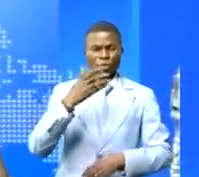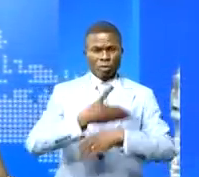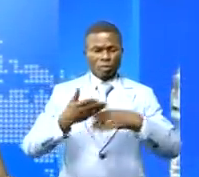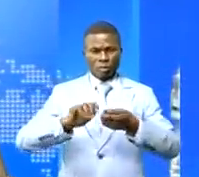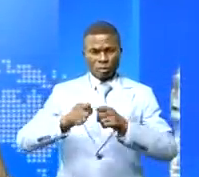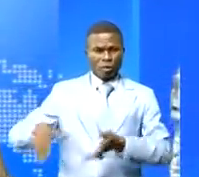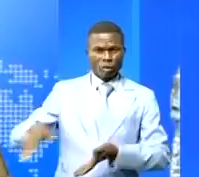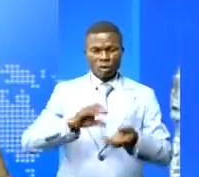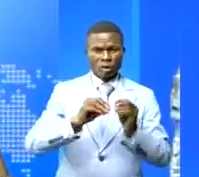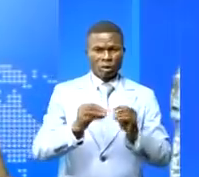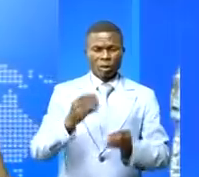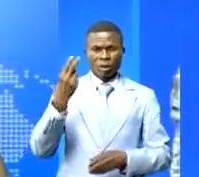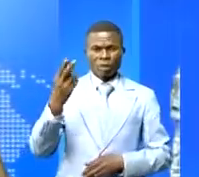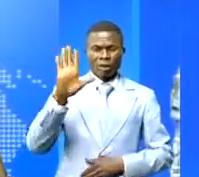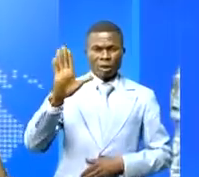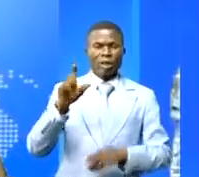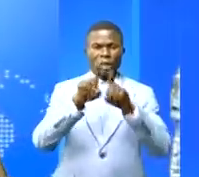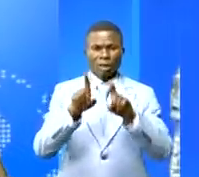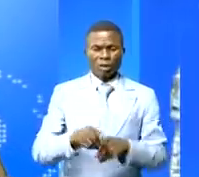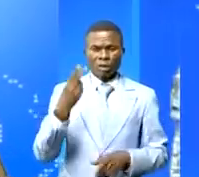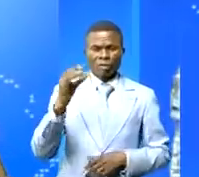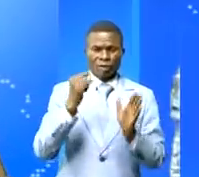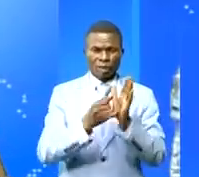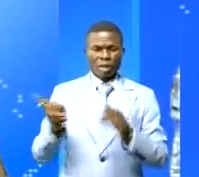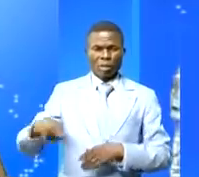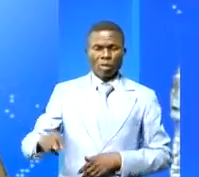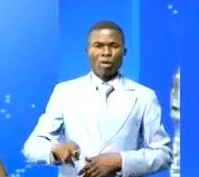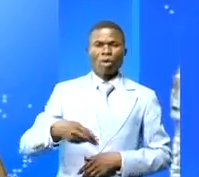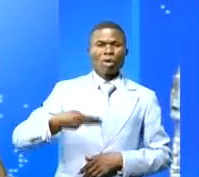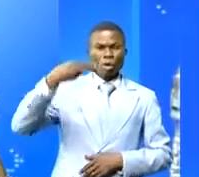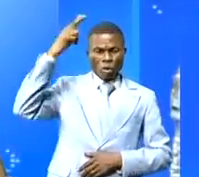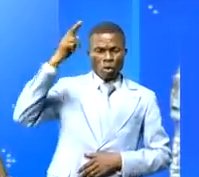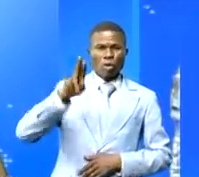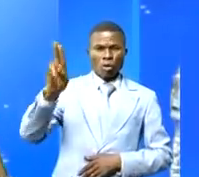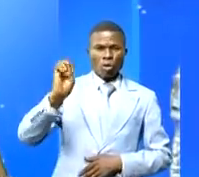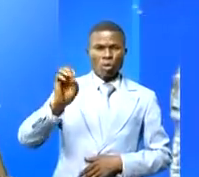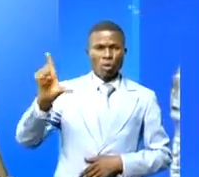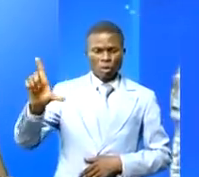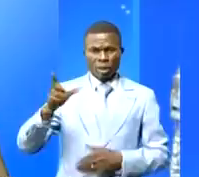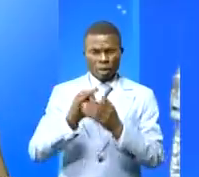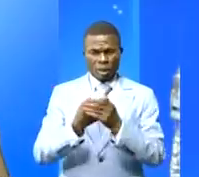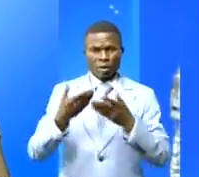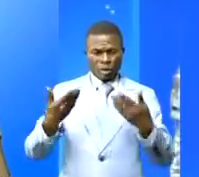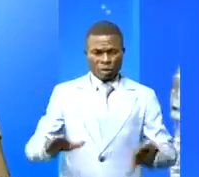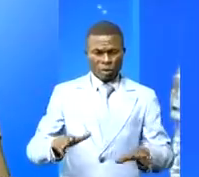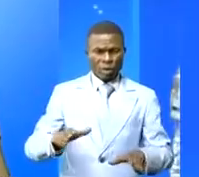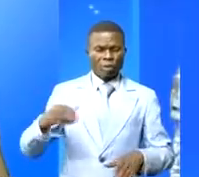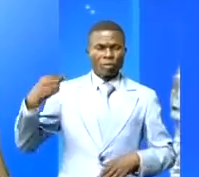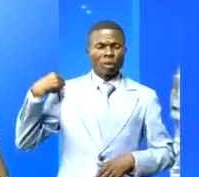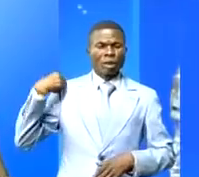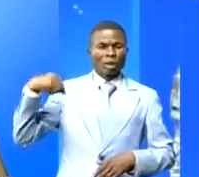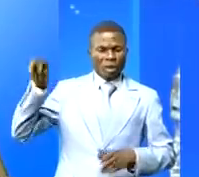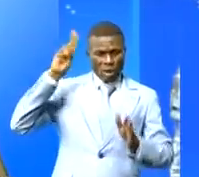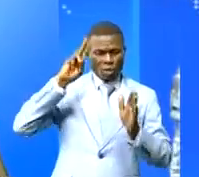de routes nationales 25 et 26 dans la province du Haut-Uele et à son dernier virage, le gouverneur a annoncé